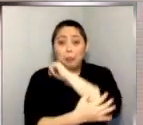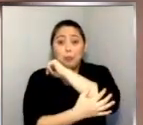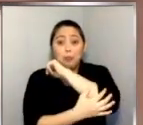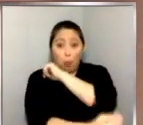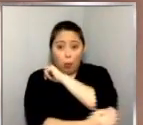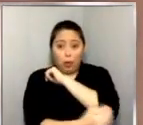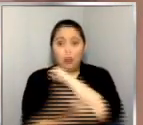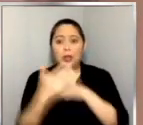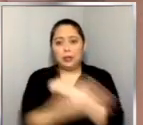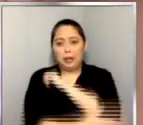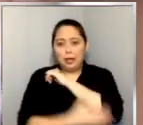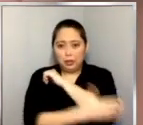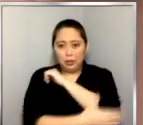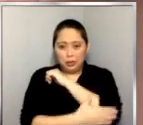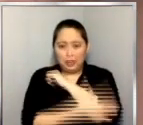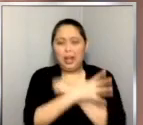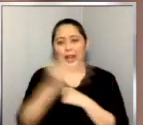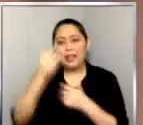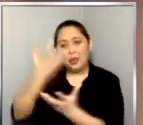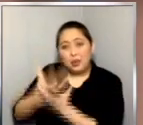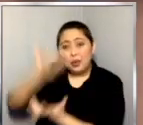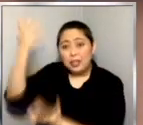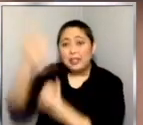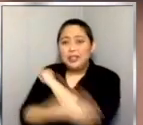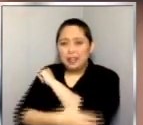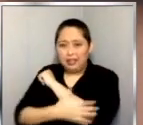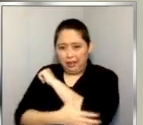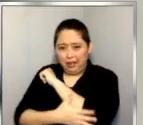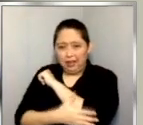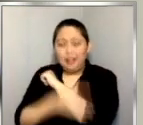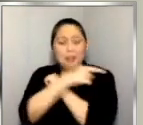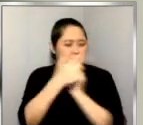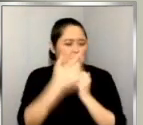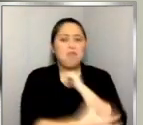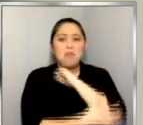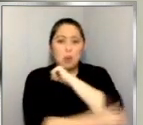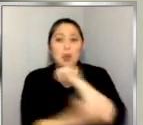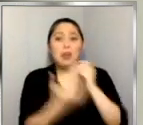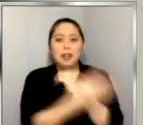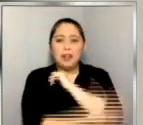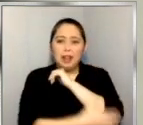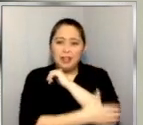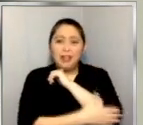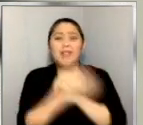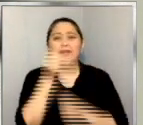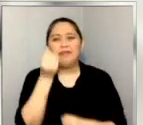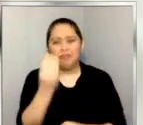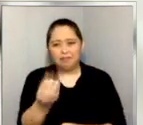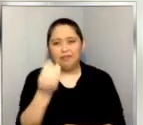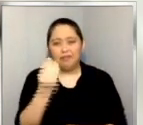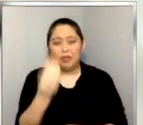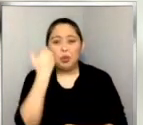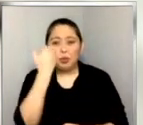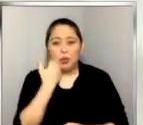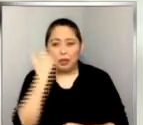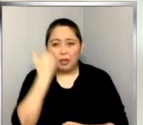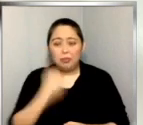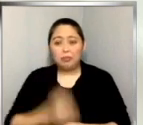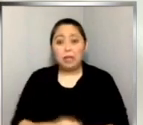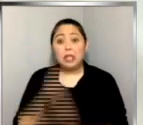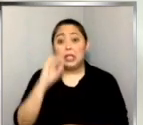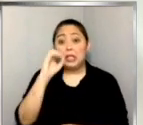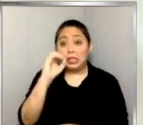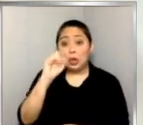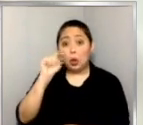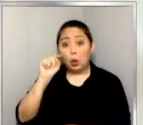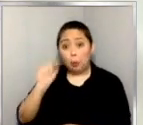mahigit 700 milyong doses na naiturok sa buong mundo, 0.2% lang ang napunta sa mahihirap na bansa. Malaking porsyento ng